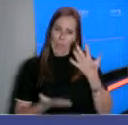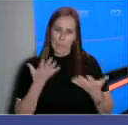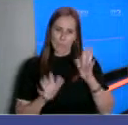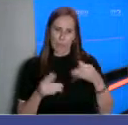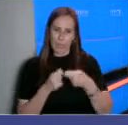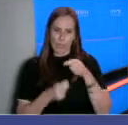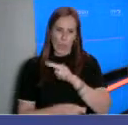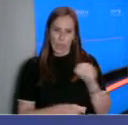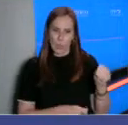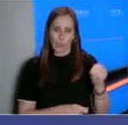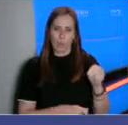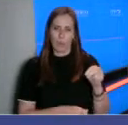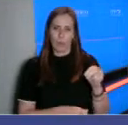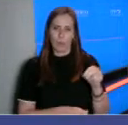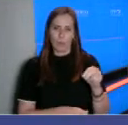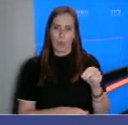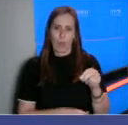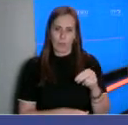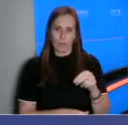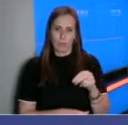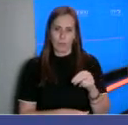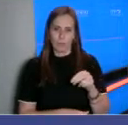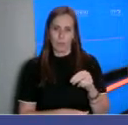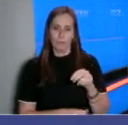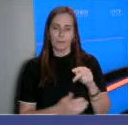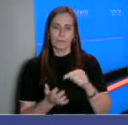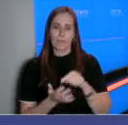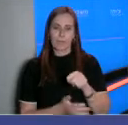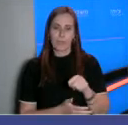מאוד בעניין הזה. אני כאילו משתף בלבטיי, כי